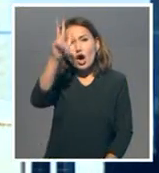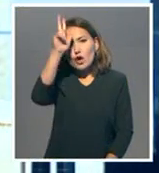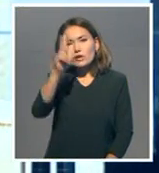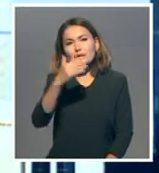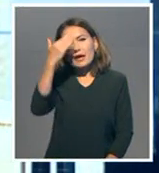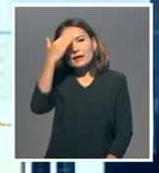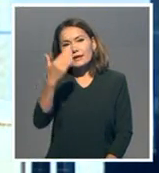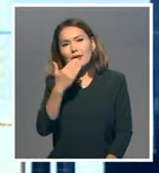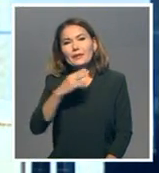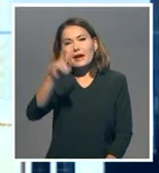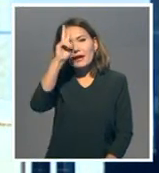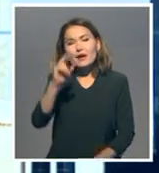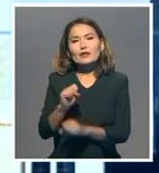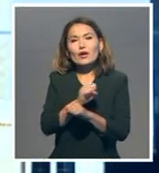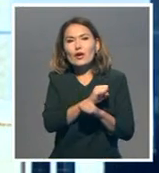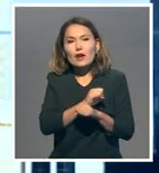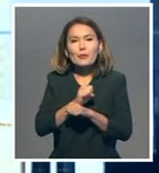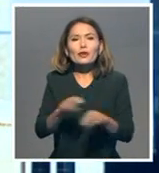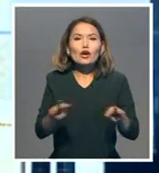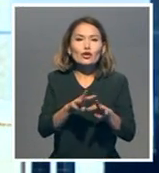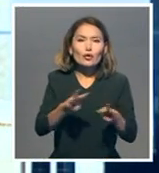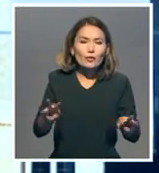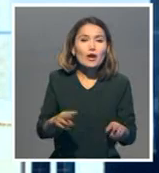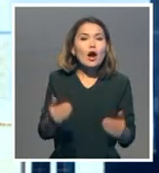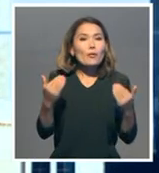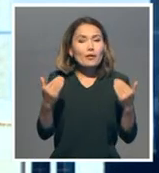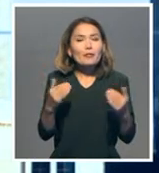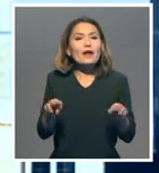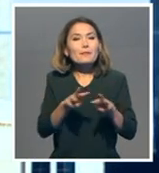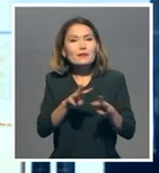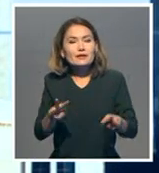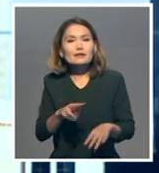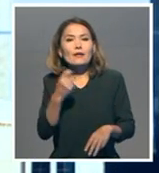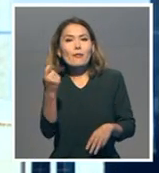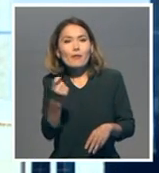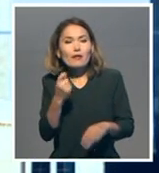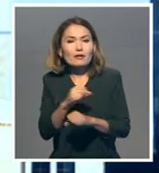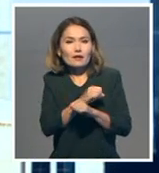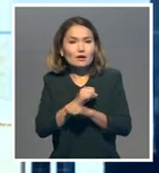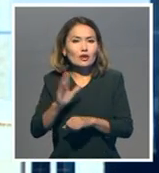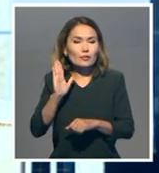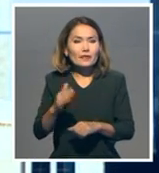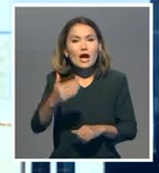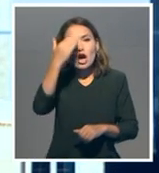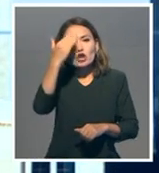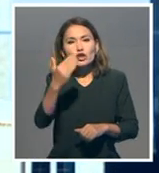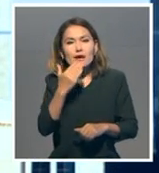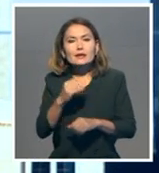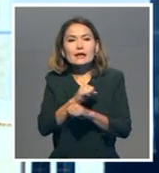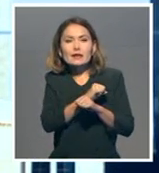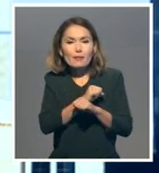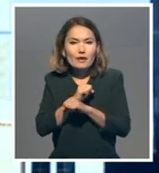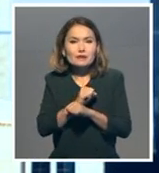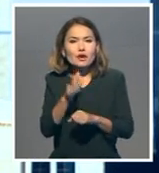Үш ай жаздың екі айын демалысқа арнайтын халық қалаулары бұдан былай аз тынығады. Мемлекет басшысы бүгін депутаттарға жазғы демалыс мерзімін